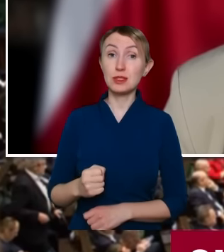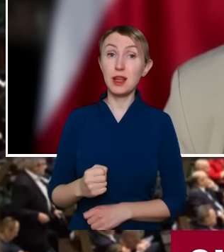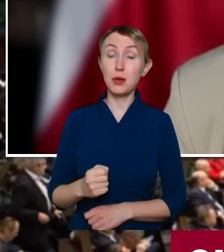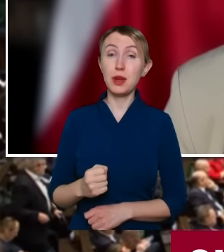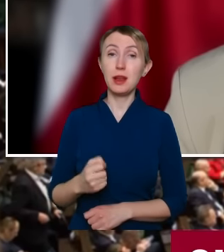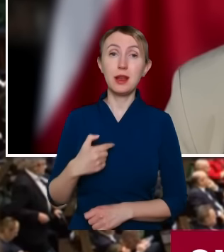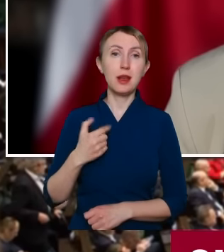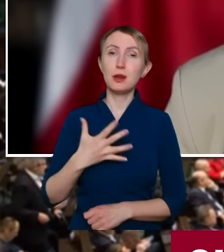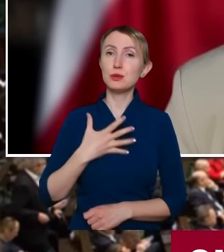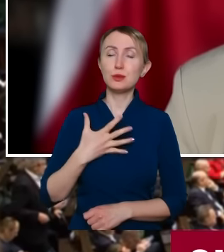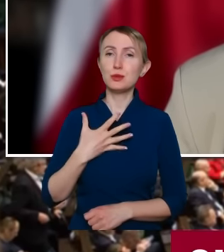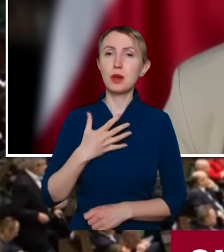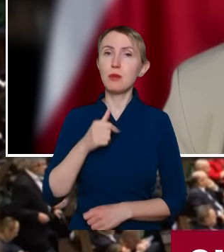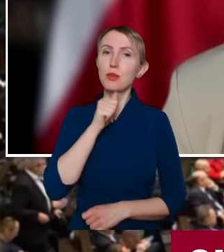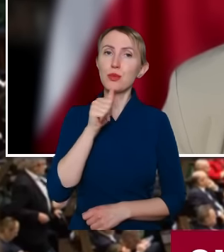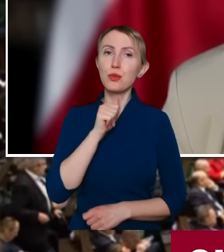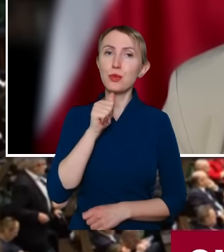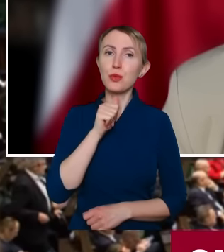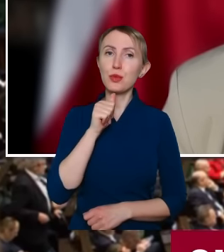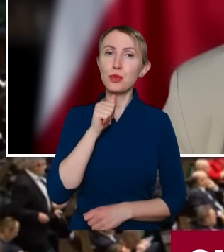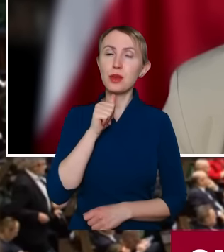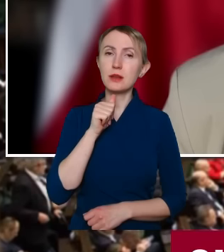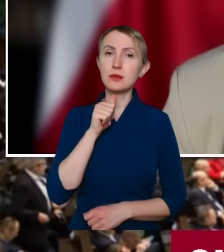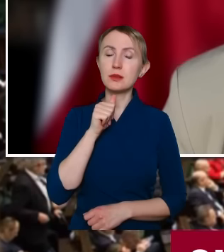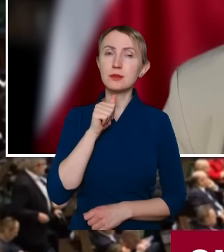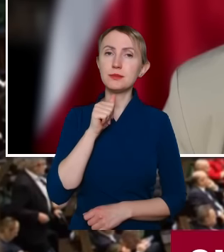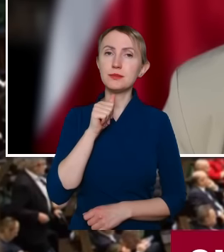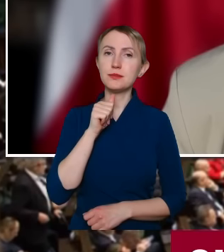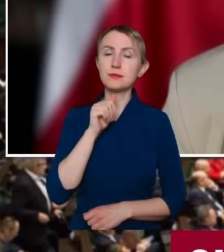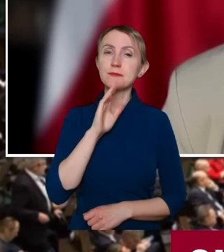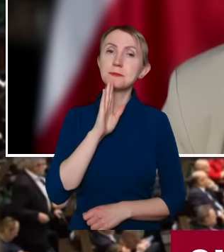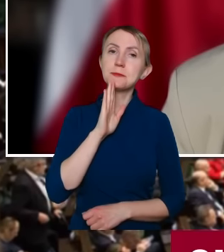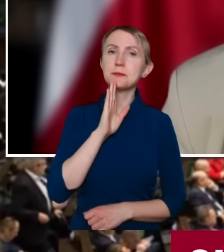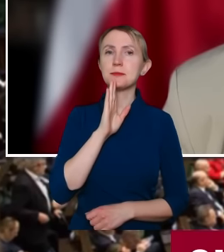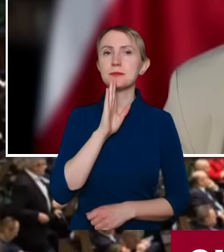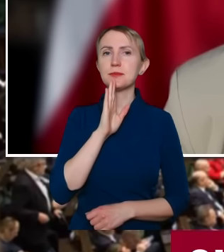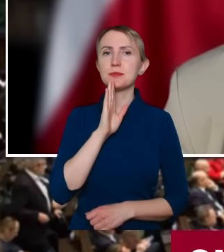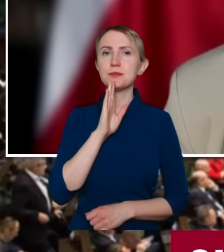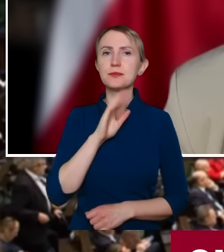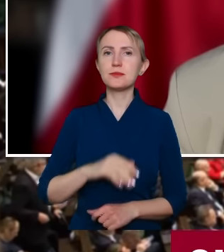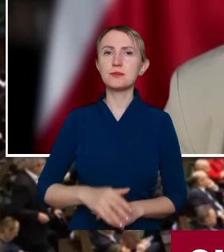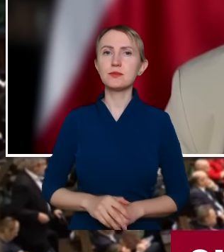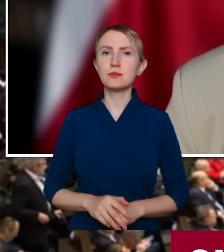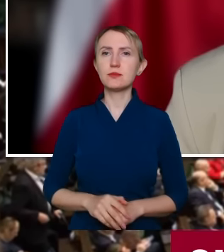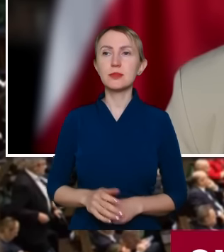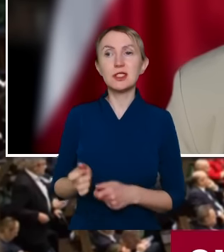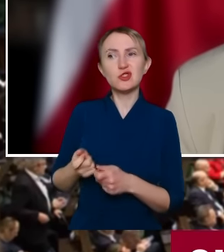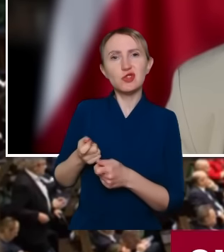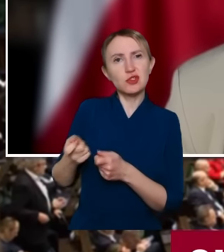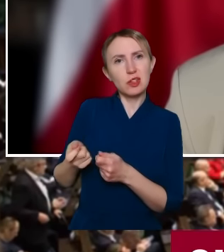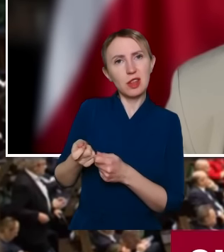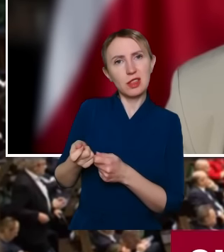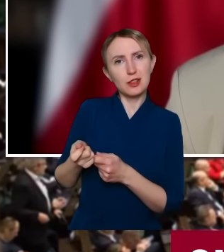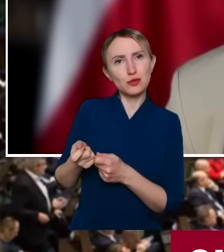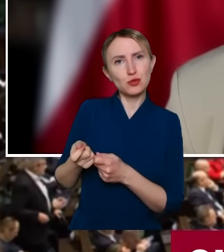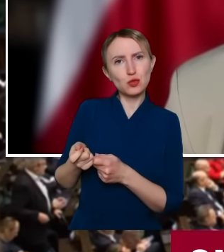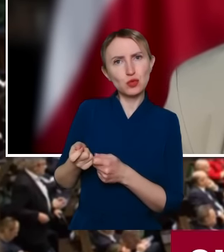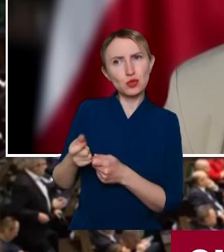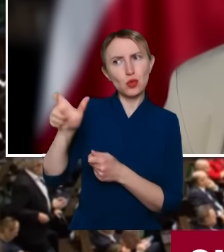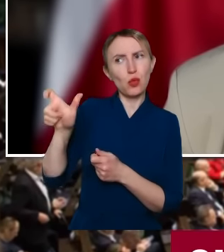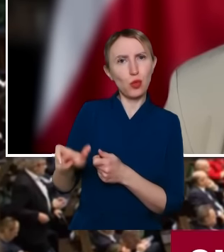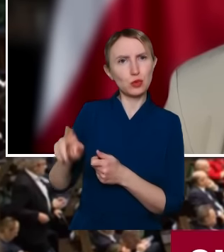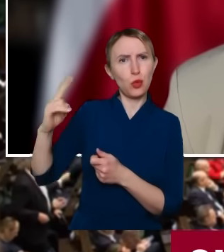zdaniem próbuje próbuj że tak powiem nawet szantażować